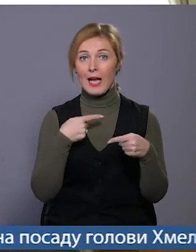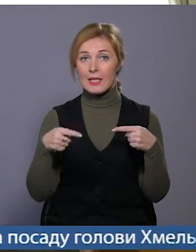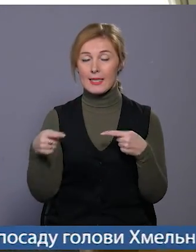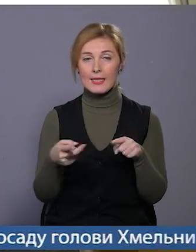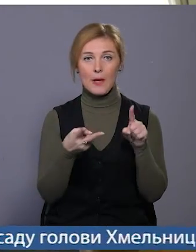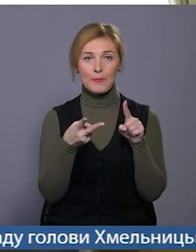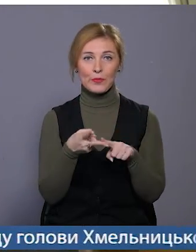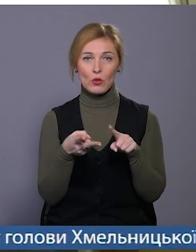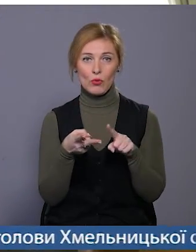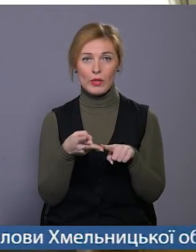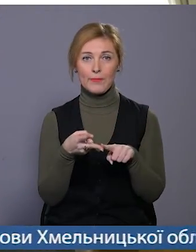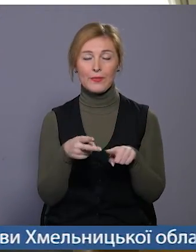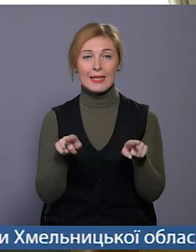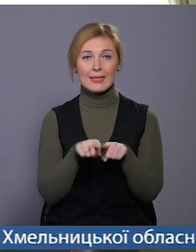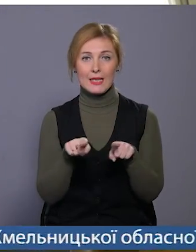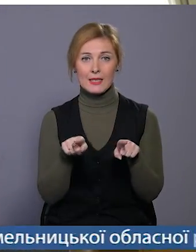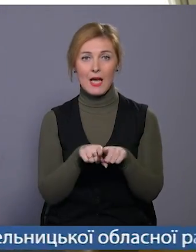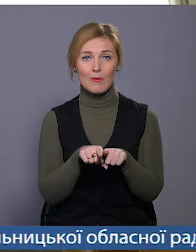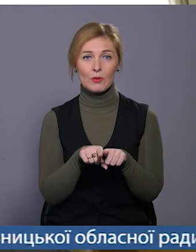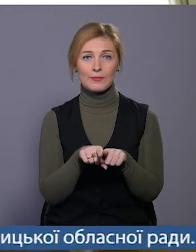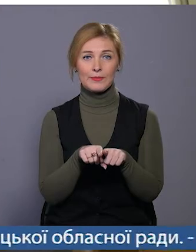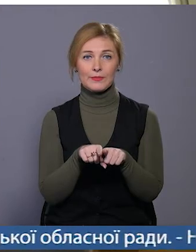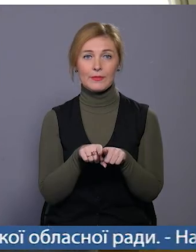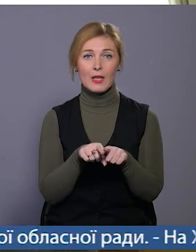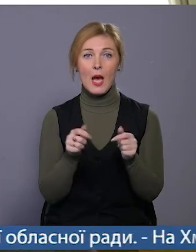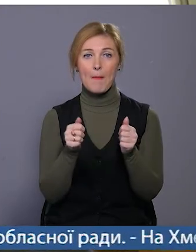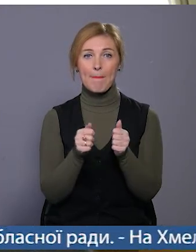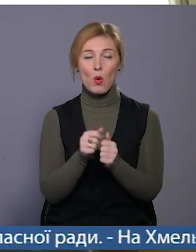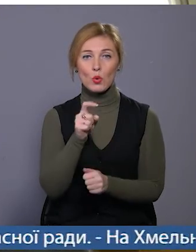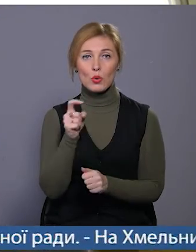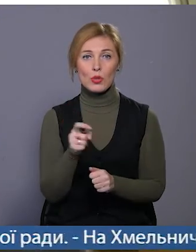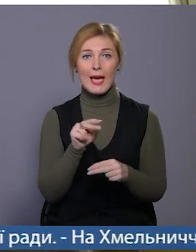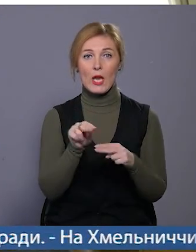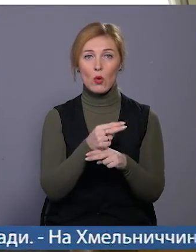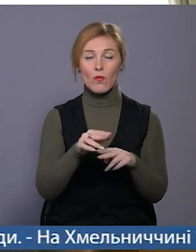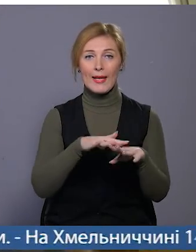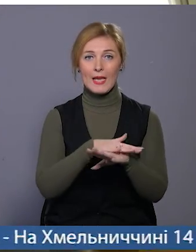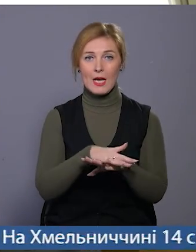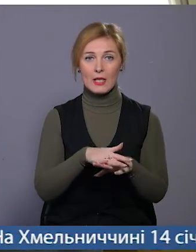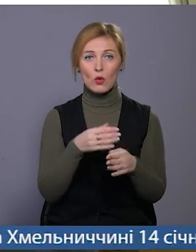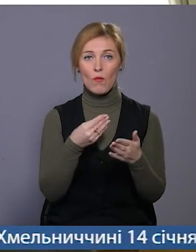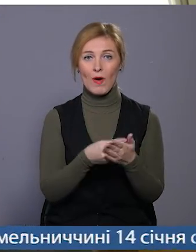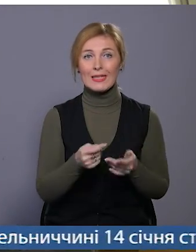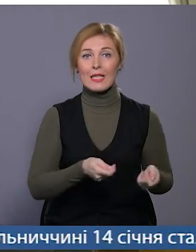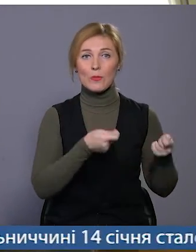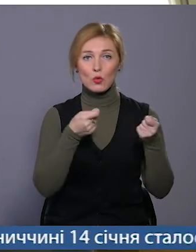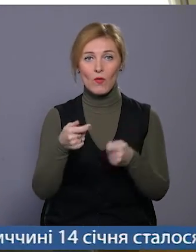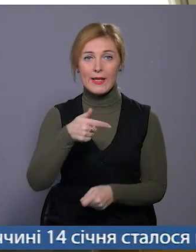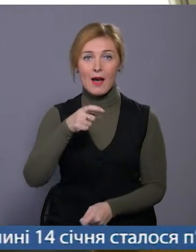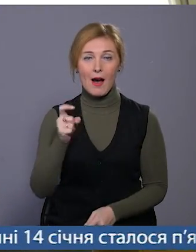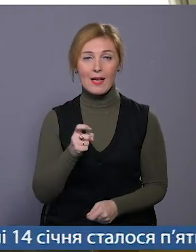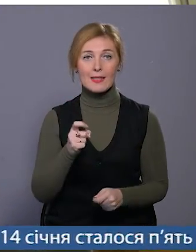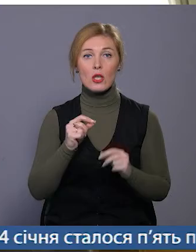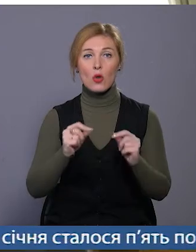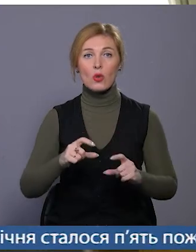Друге, так само поруч з регулюванням ринку вартість транспортування газу